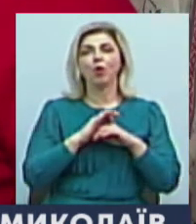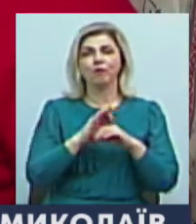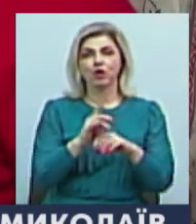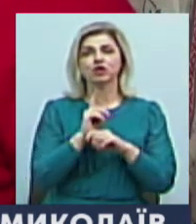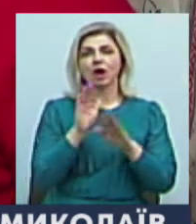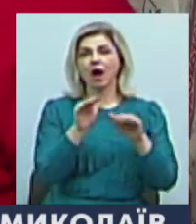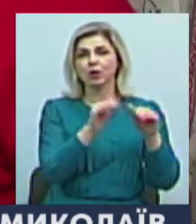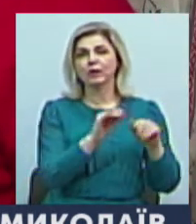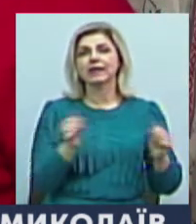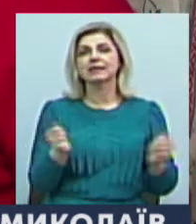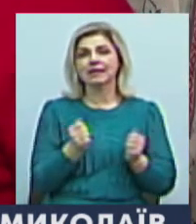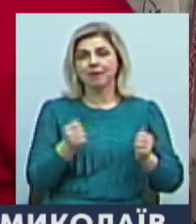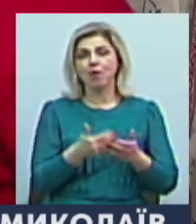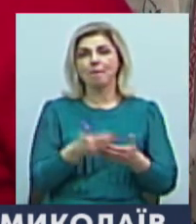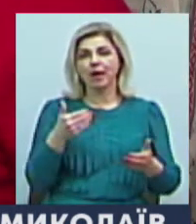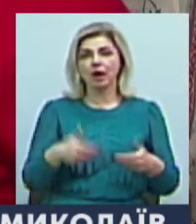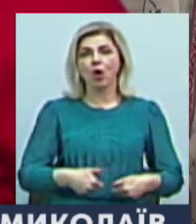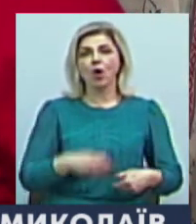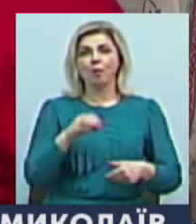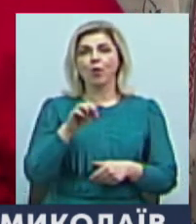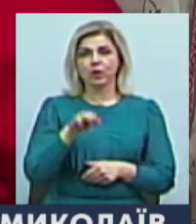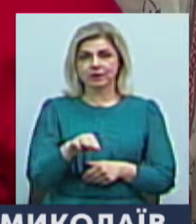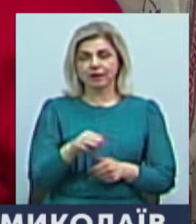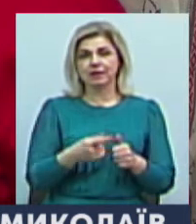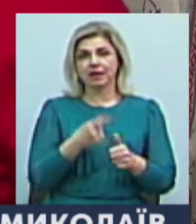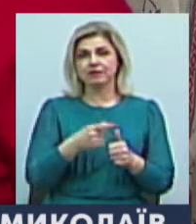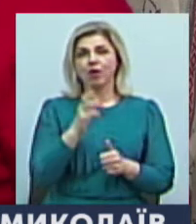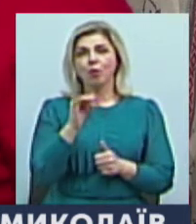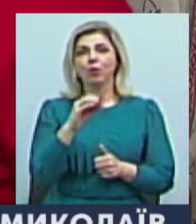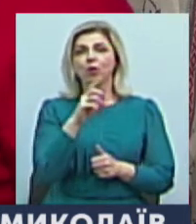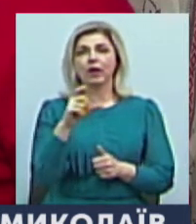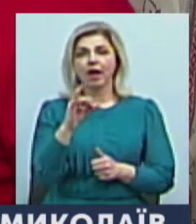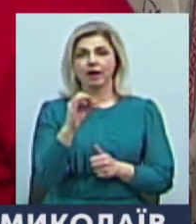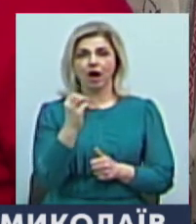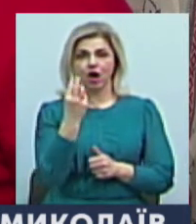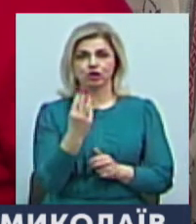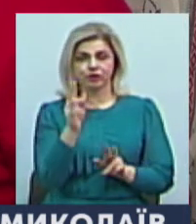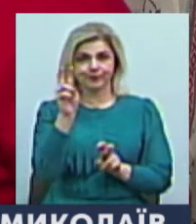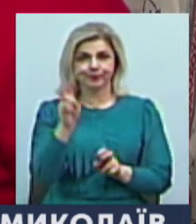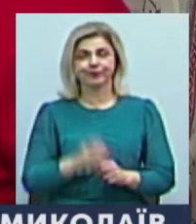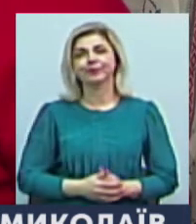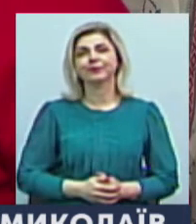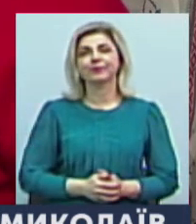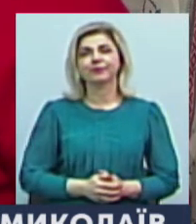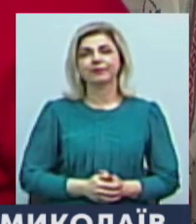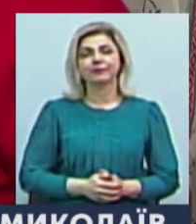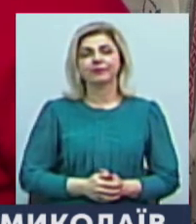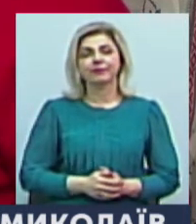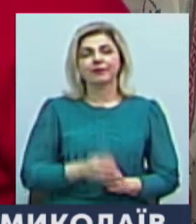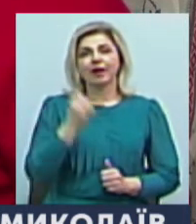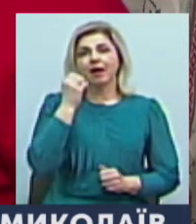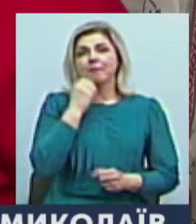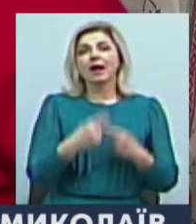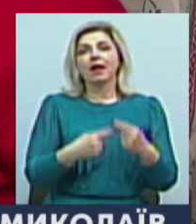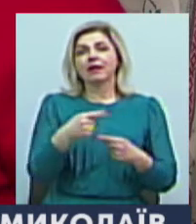зиму перед постом. Он називається «Буйраш». Вот. Ну, предки говорили,